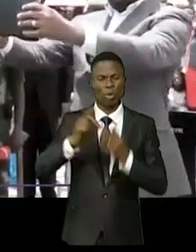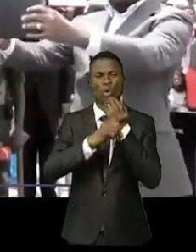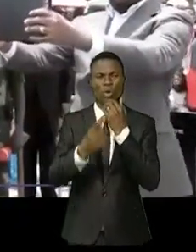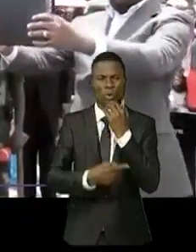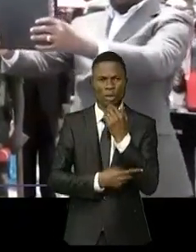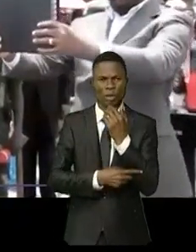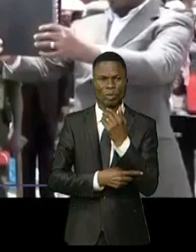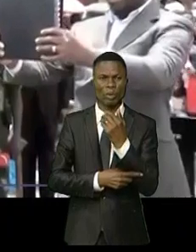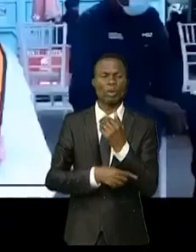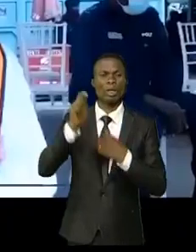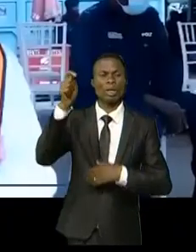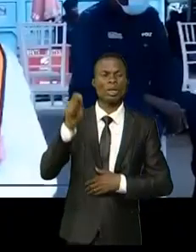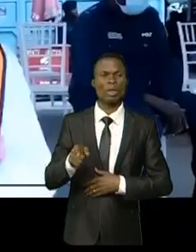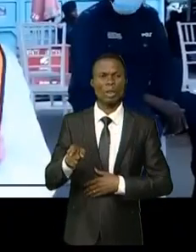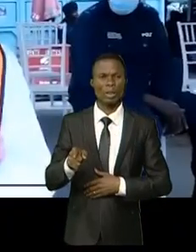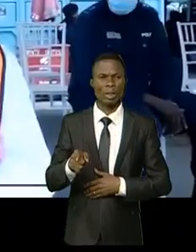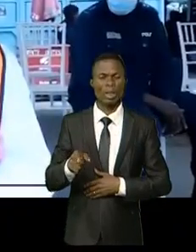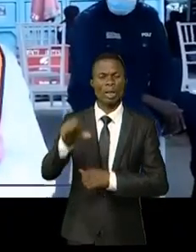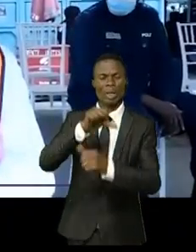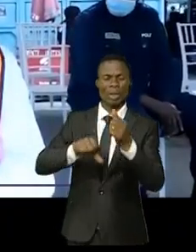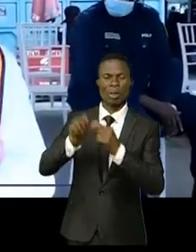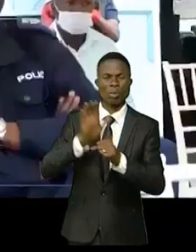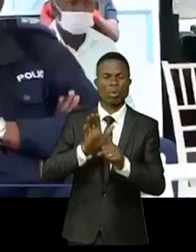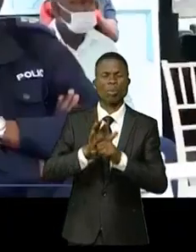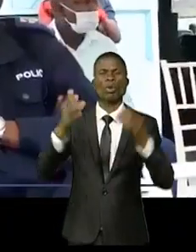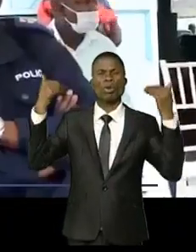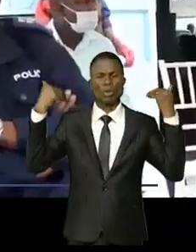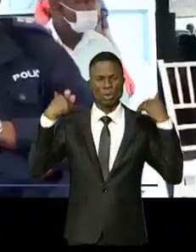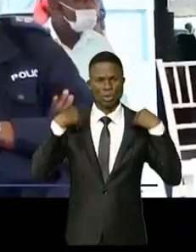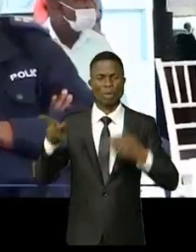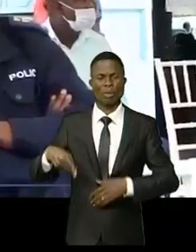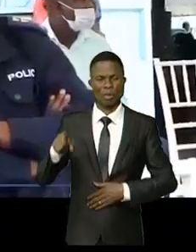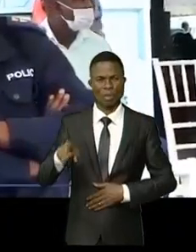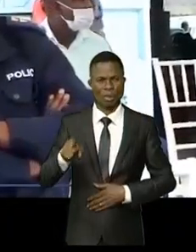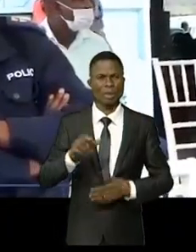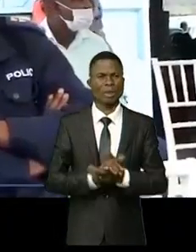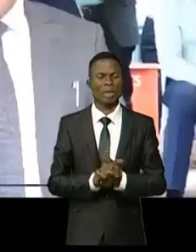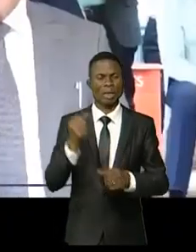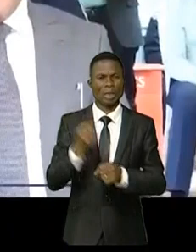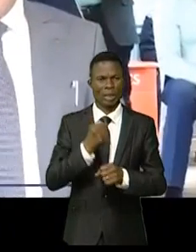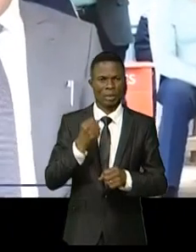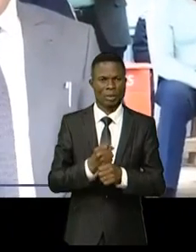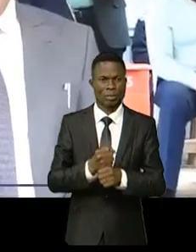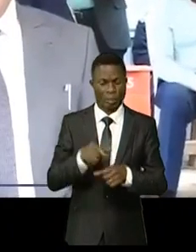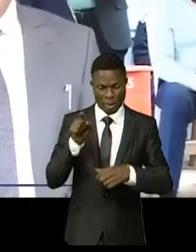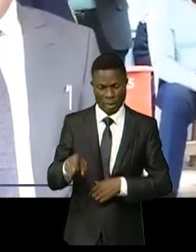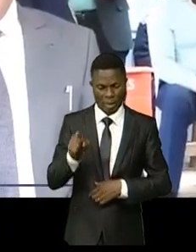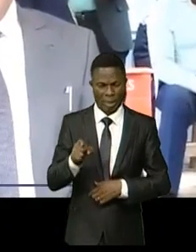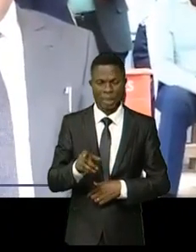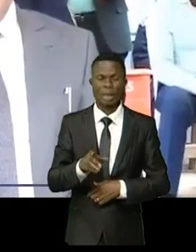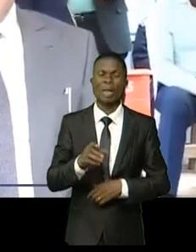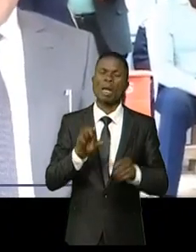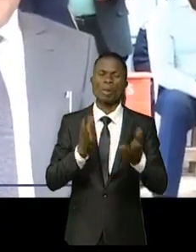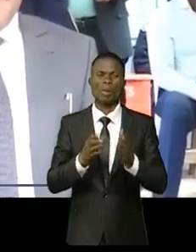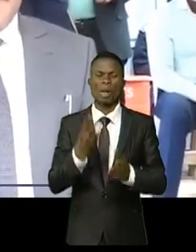général Constant Dimakangba, entouré de plusieurs autres personnalités en province. Les travaux en ces lieux ont duré moins